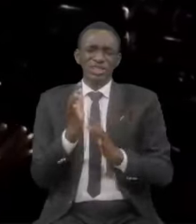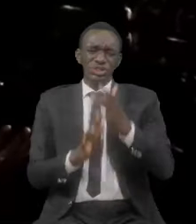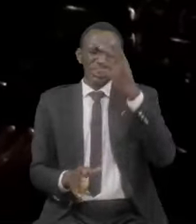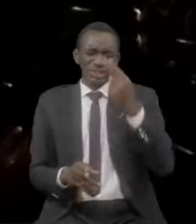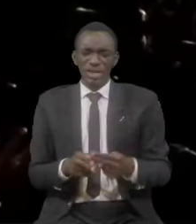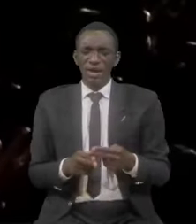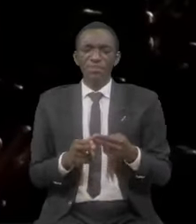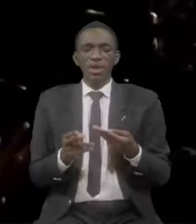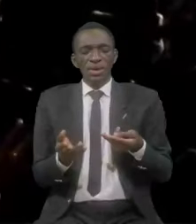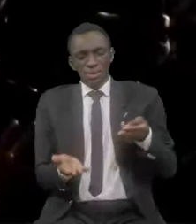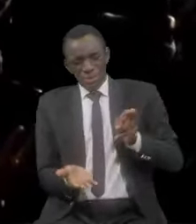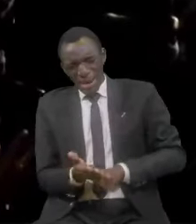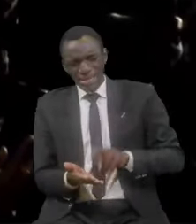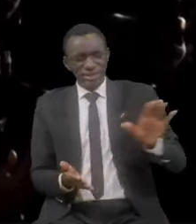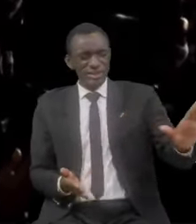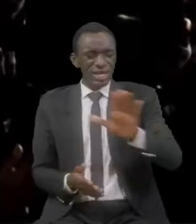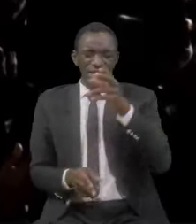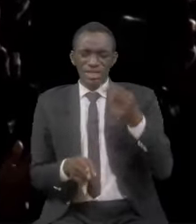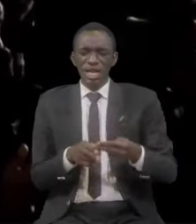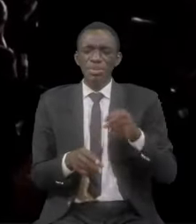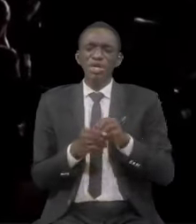Écris leur nom dans le livre de vie.